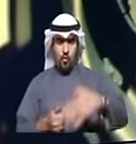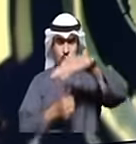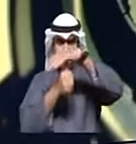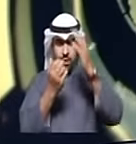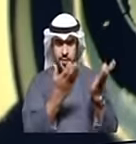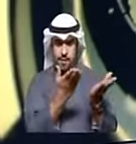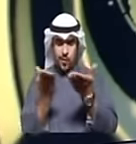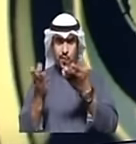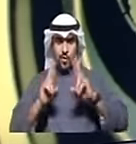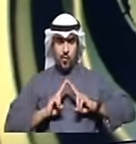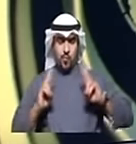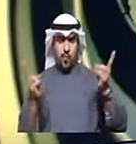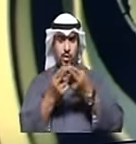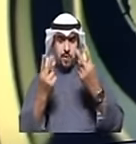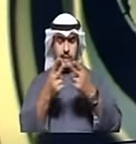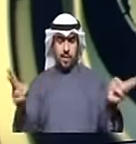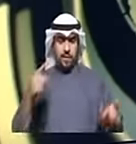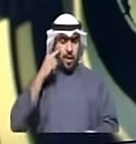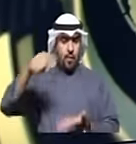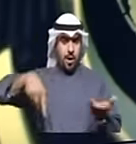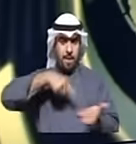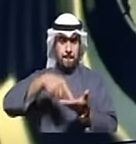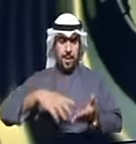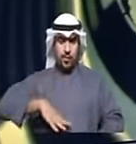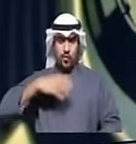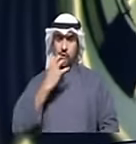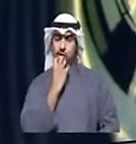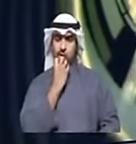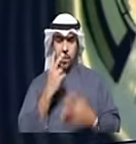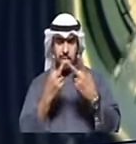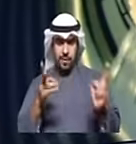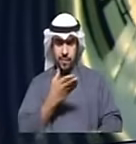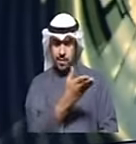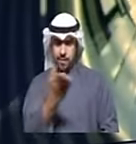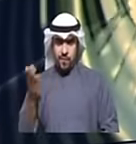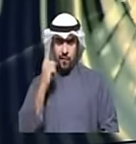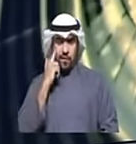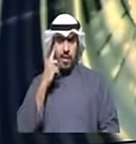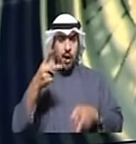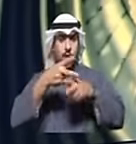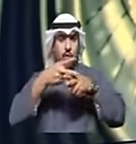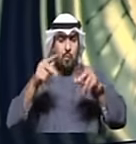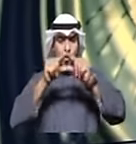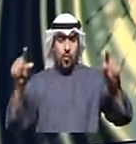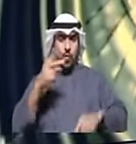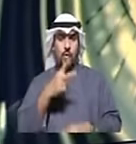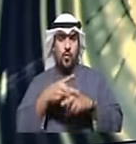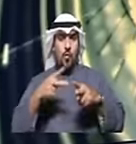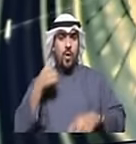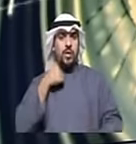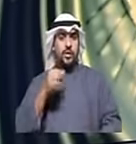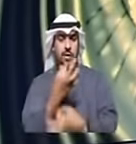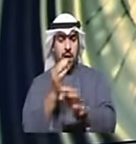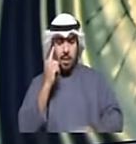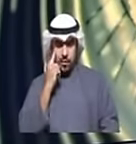الوزراء انطلقت بمركز الشيخ جابر الاحمد الثقافي احتفاليه حمله كويت جديده لاستعراض خطه التنميه